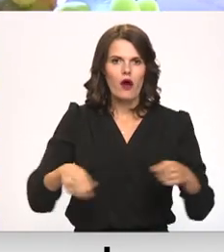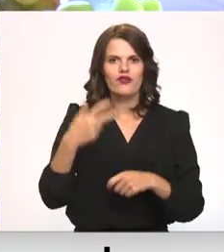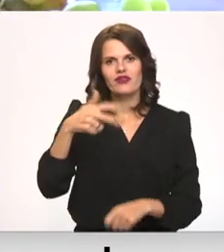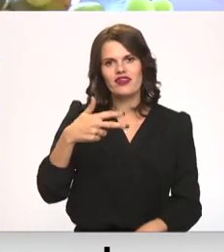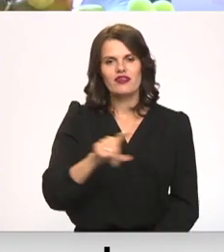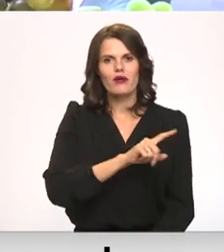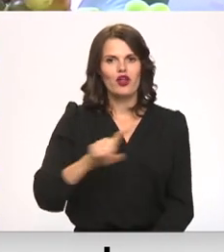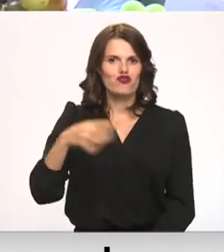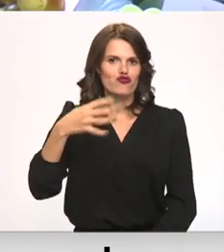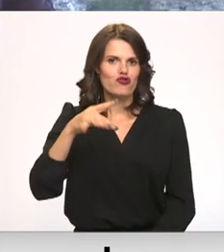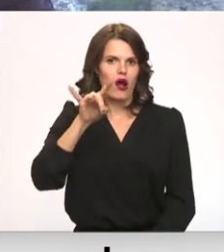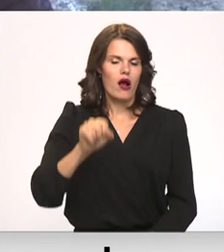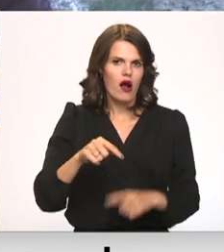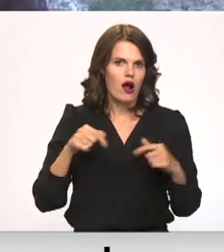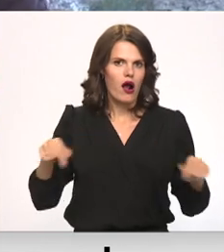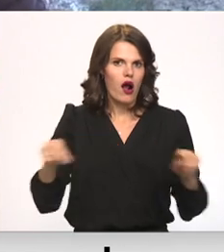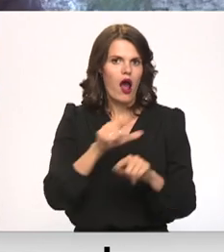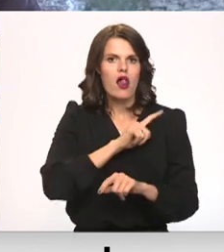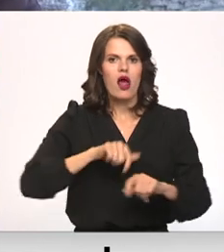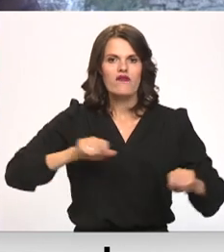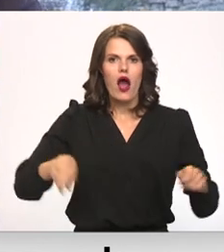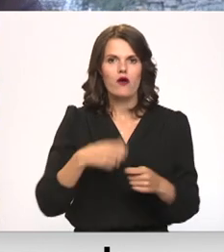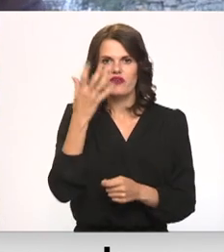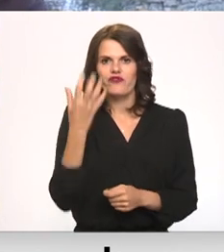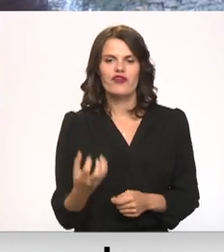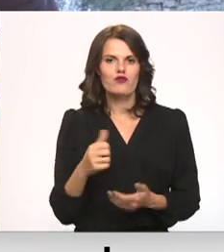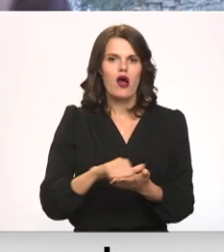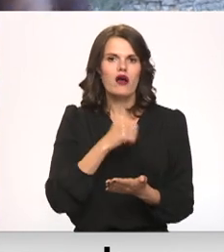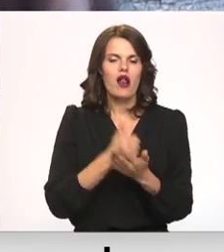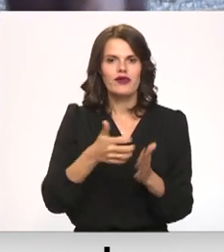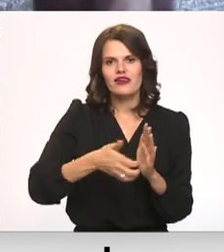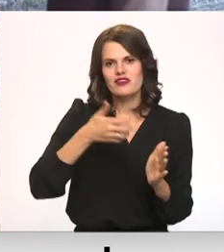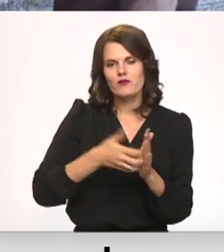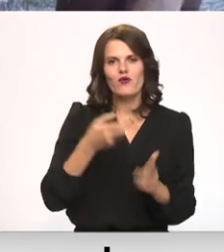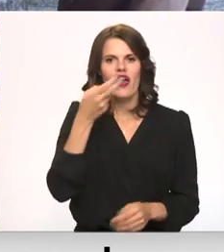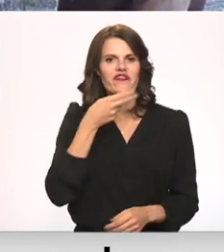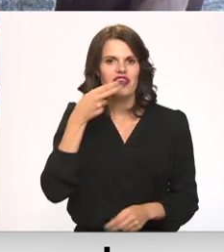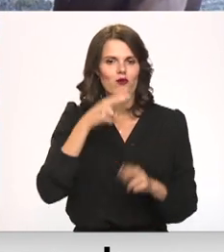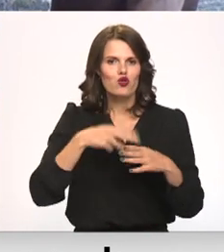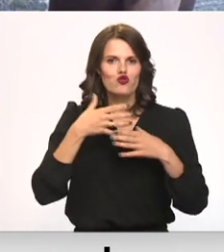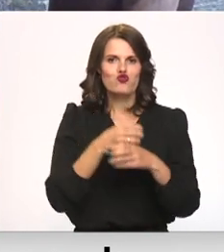līdz 40 hektāros. Latvijā audzētās vīnogas galvenokārt tiek izmantotas vīna un